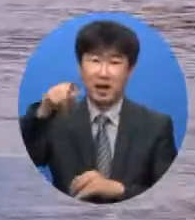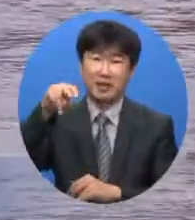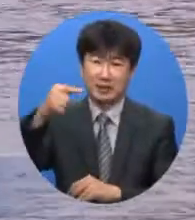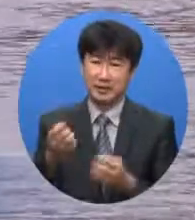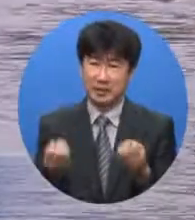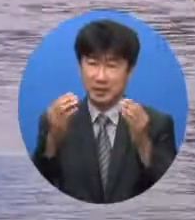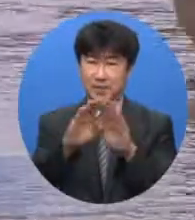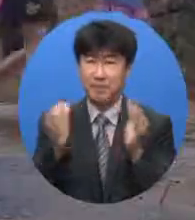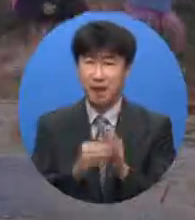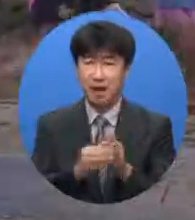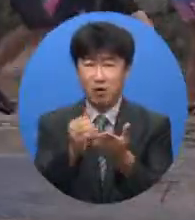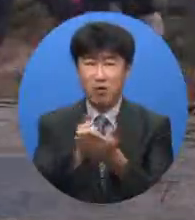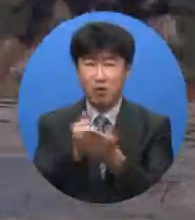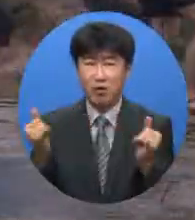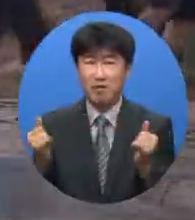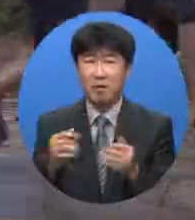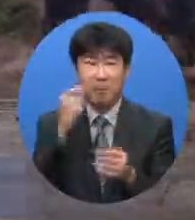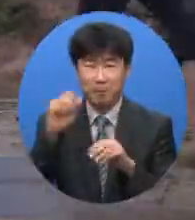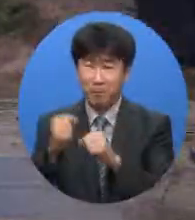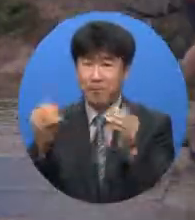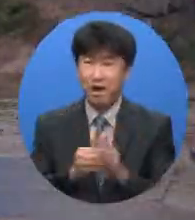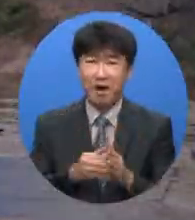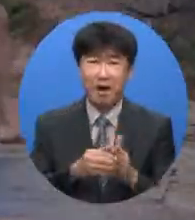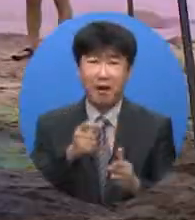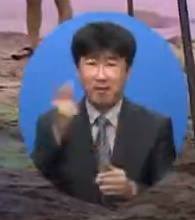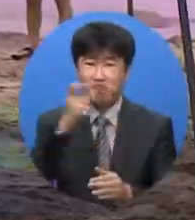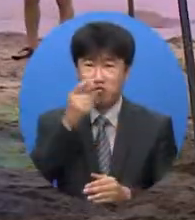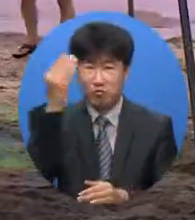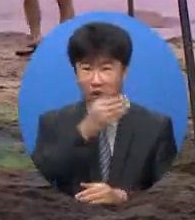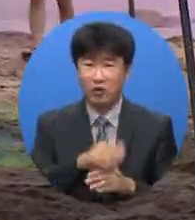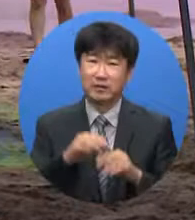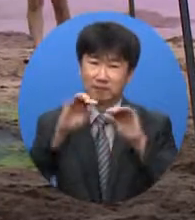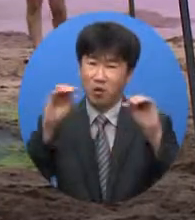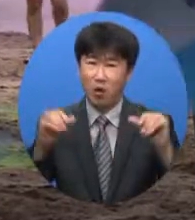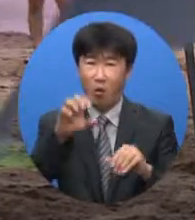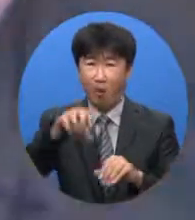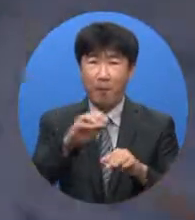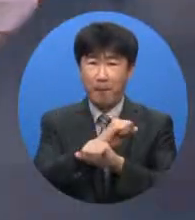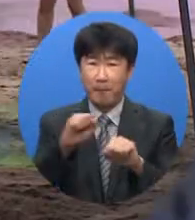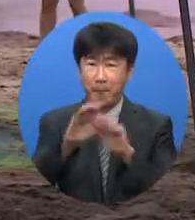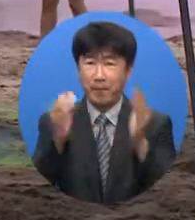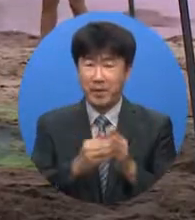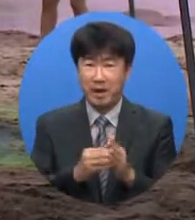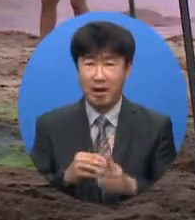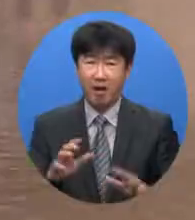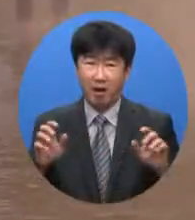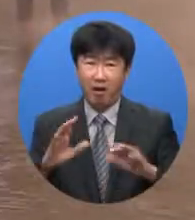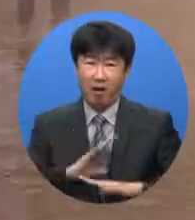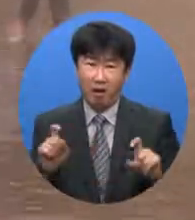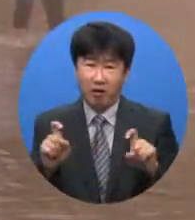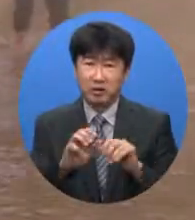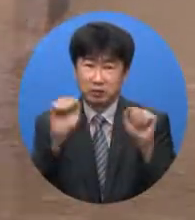바캉스 축제를 열어 피서객들의 큰 호응을 얻었습니다. 맑은 물과 깨끗한 모래사장에서 진행된 이번 축제는